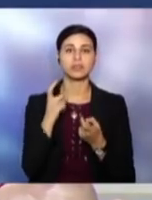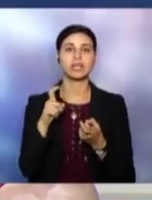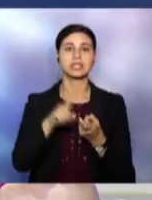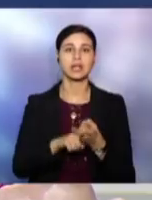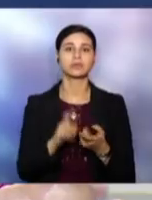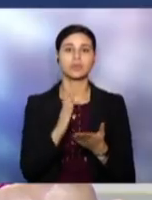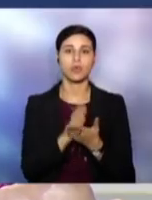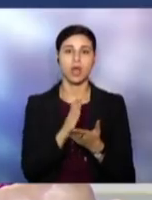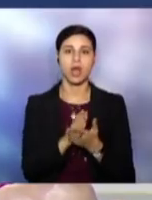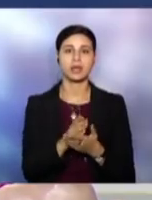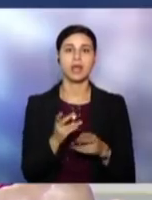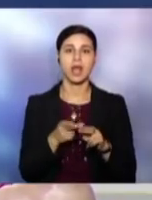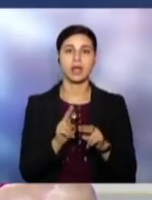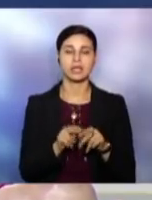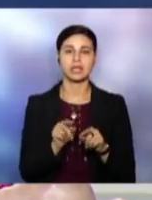ასოცირებულია ხოლმე აი ამ